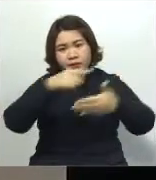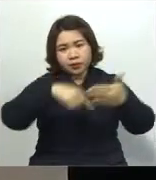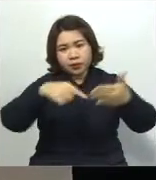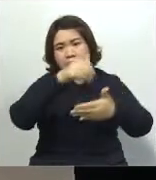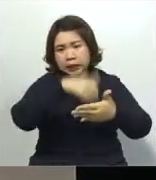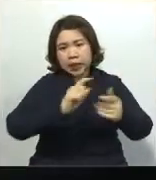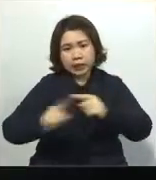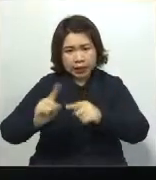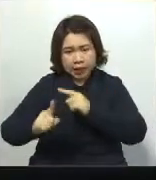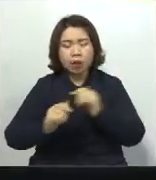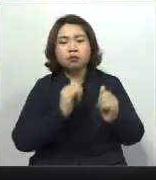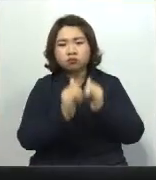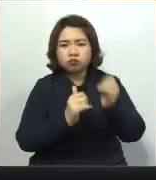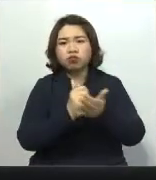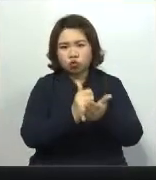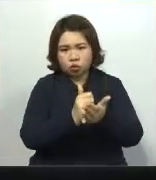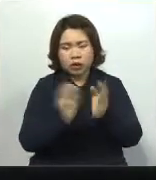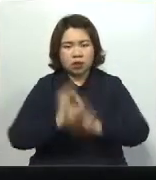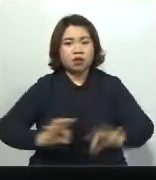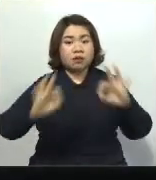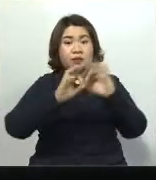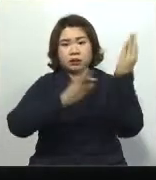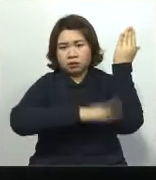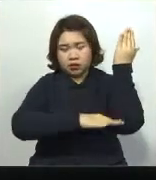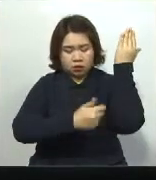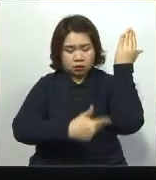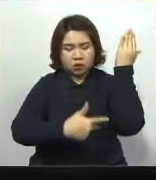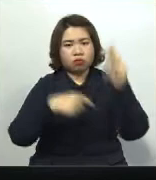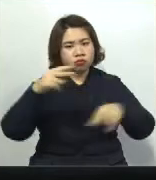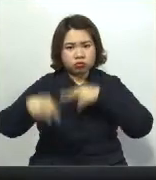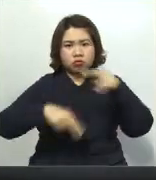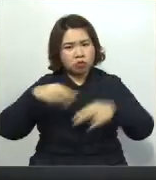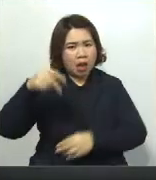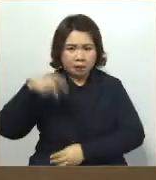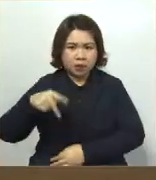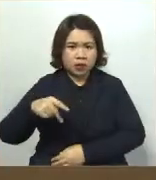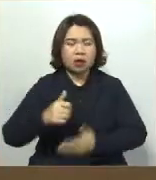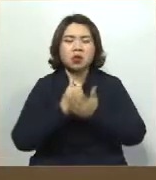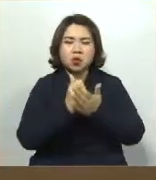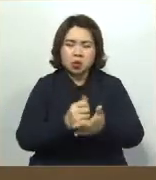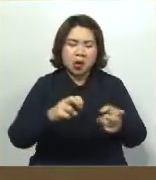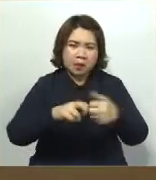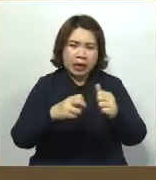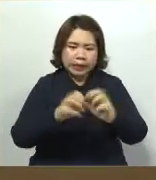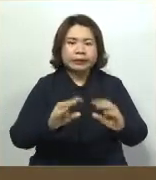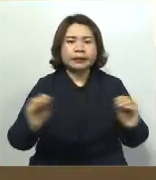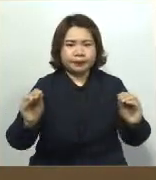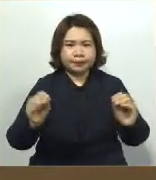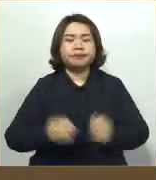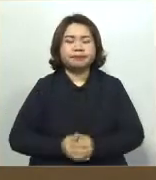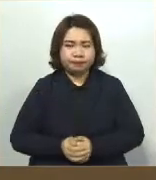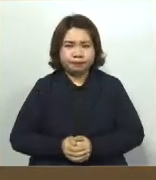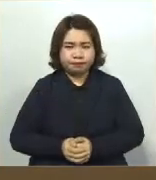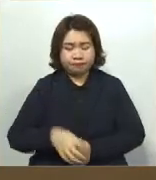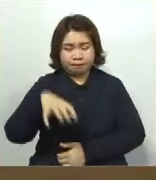ที่กกต.ร้องขอโดยเฉพาะในพื้นที่3จังหวัดชายแดนภาคใต้ให้ดูแลเป็นพิเศษเพื่อไม่ให้เกิดความไม่สงบเกิดขึ้นนะคะและสำนักงานต